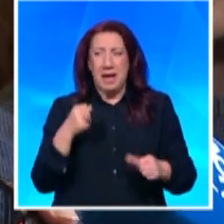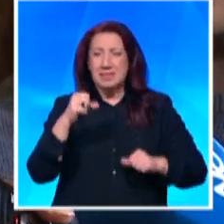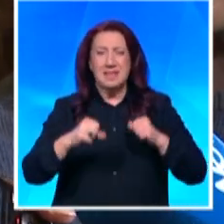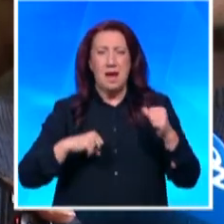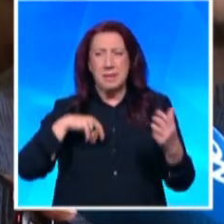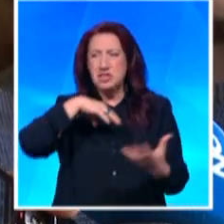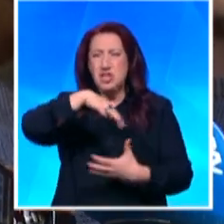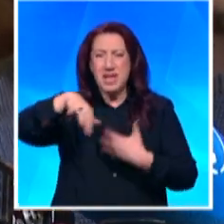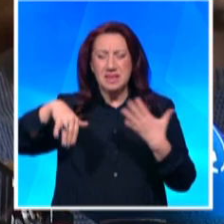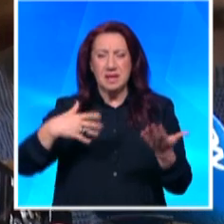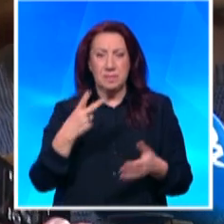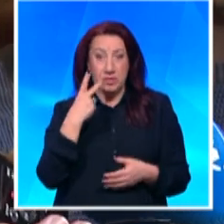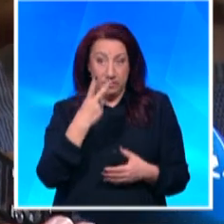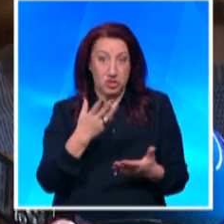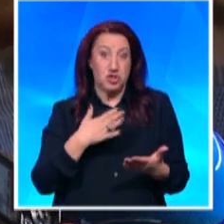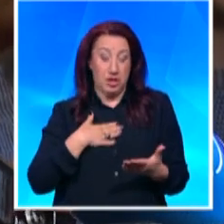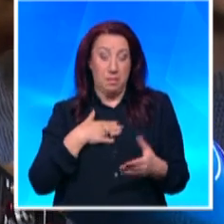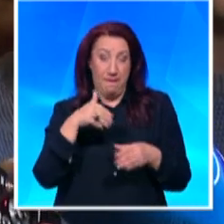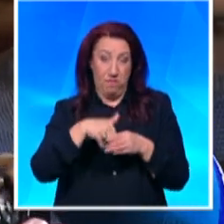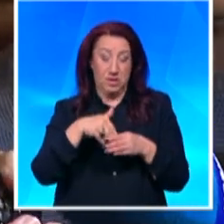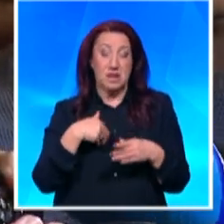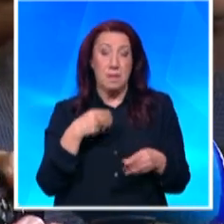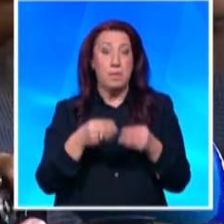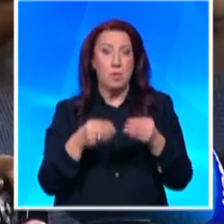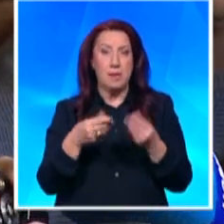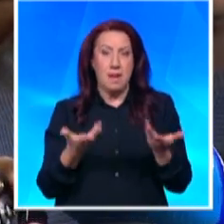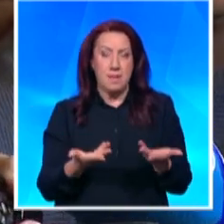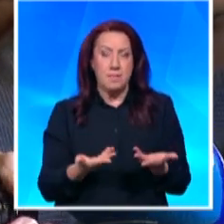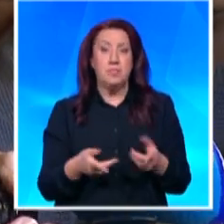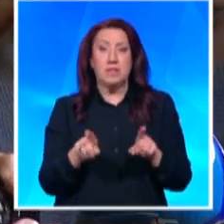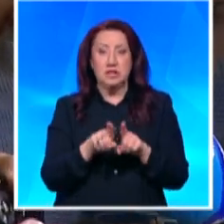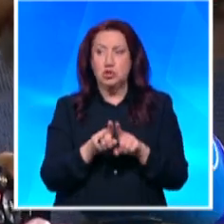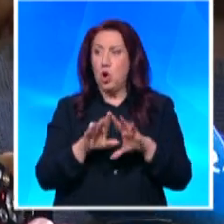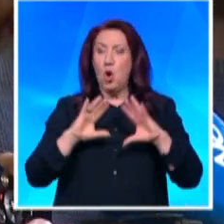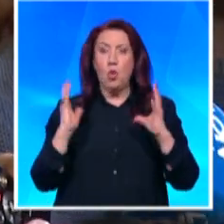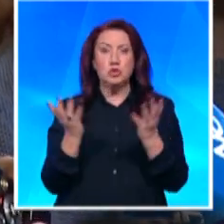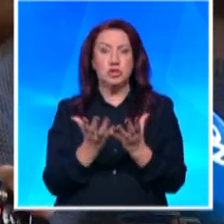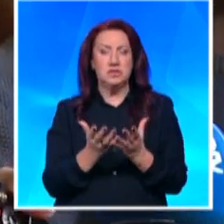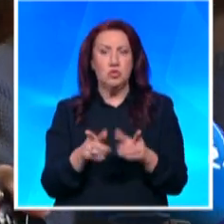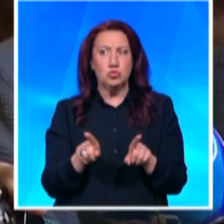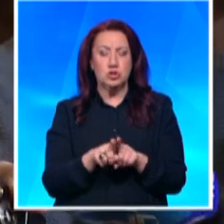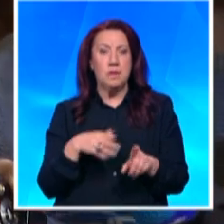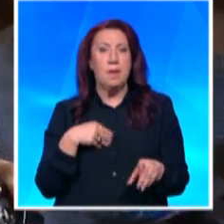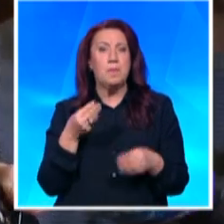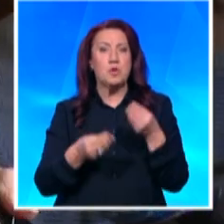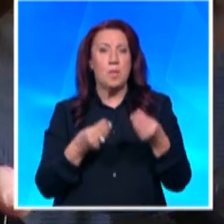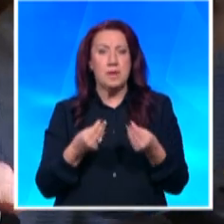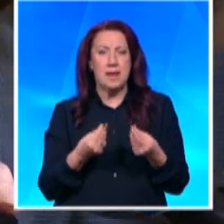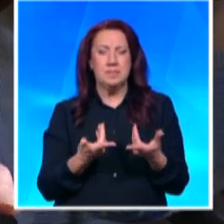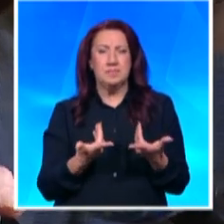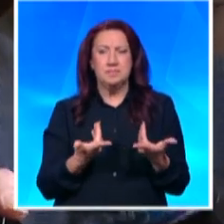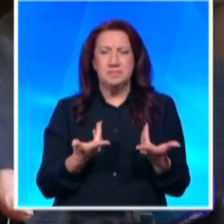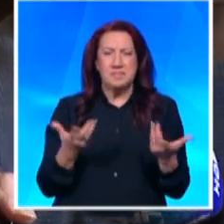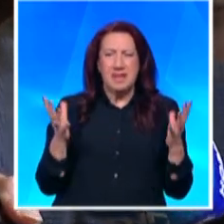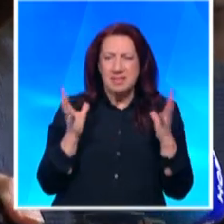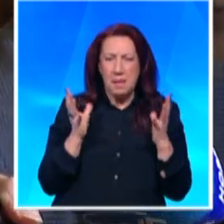Виждаме, има създадено напрежение в обществото, и това напрежение трябва да бъде преодоляно